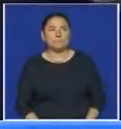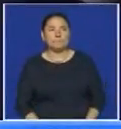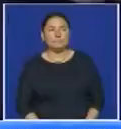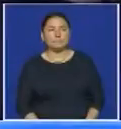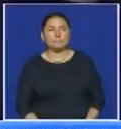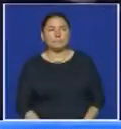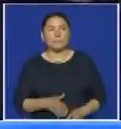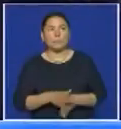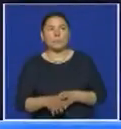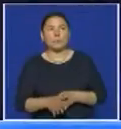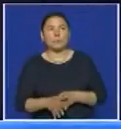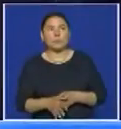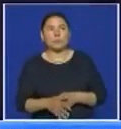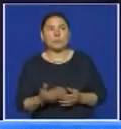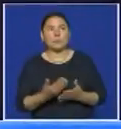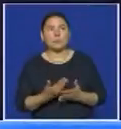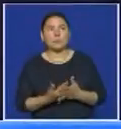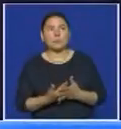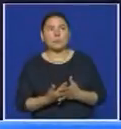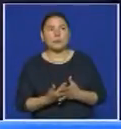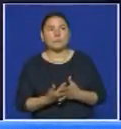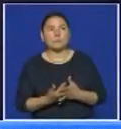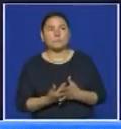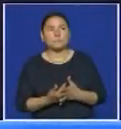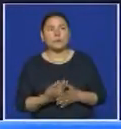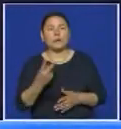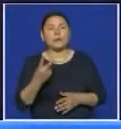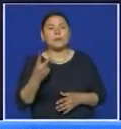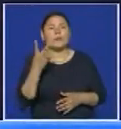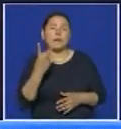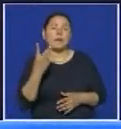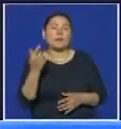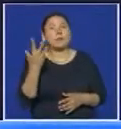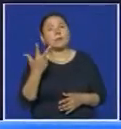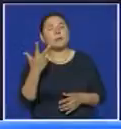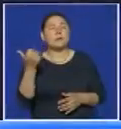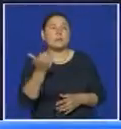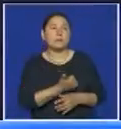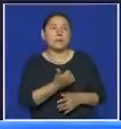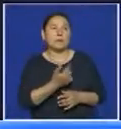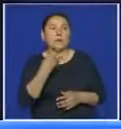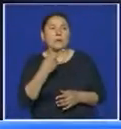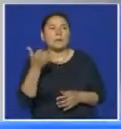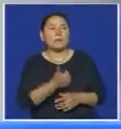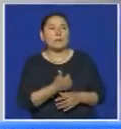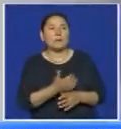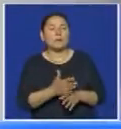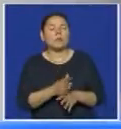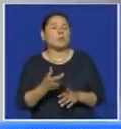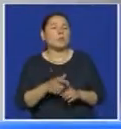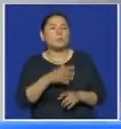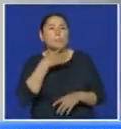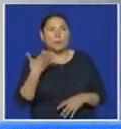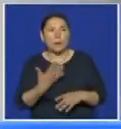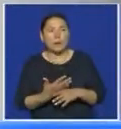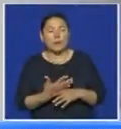Так, полностью где-то недели 2-3. Недели 2-3, давайте, 2 недели. Что-то слишком много. Осылайша